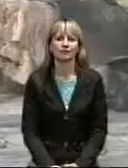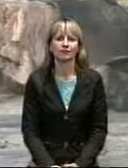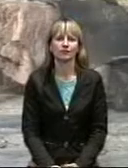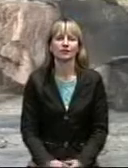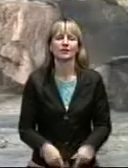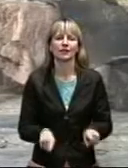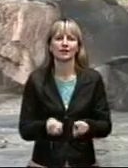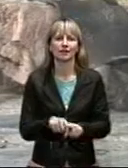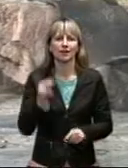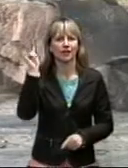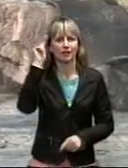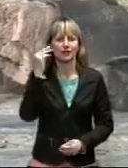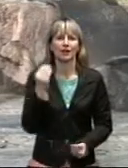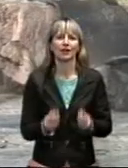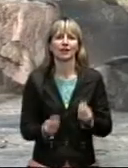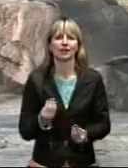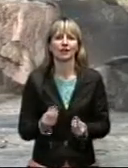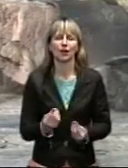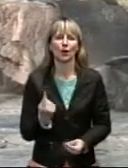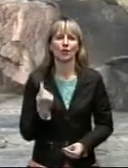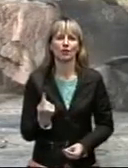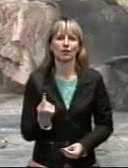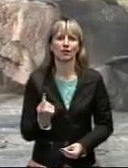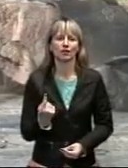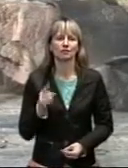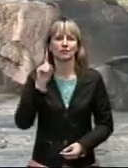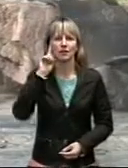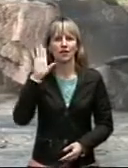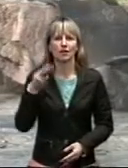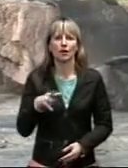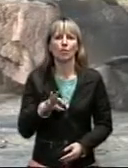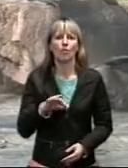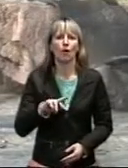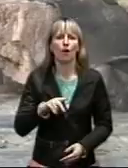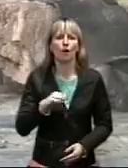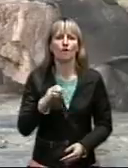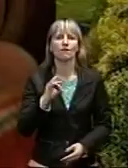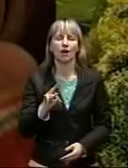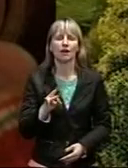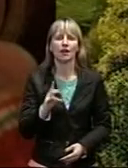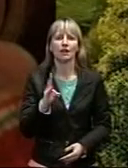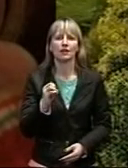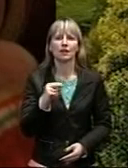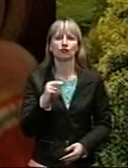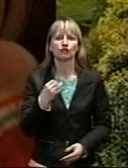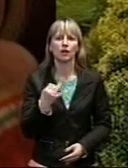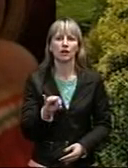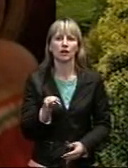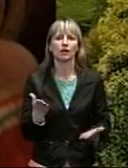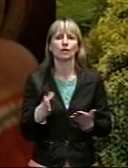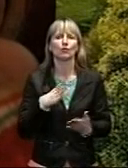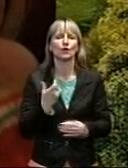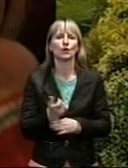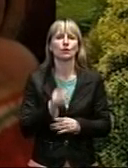Саме так навчав грі один славетний мольфар Михайло Михайлович Нечай, який був